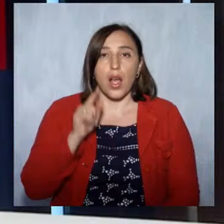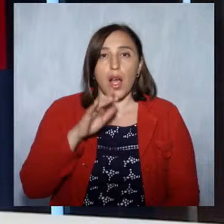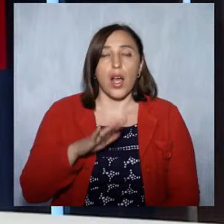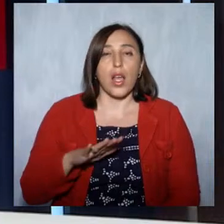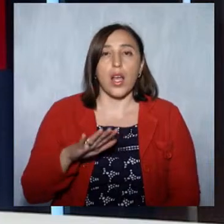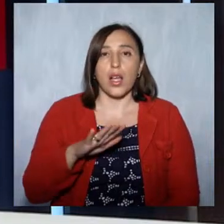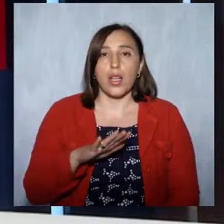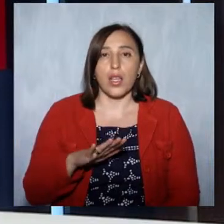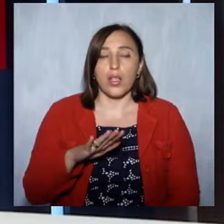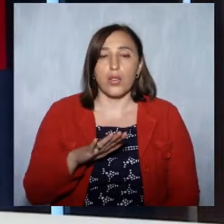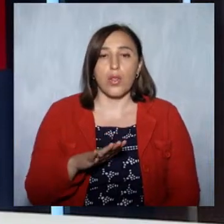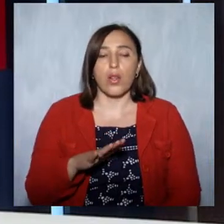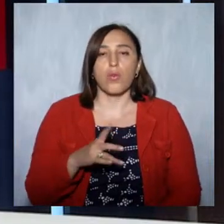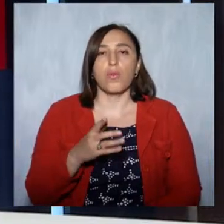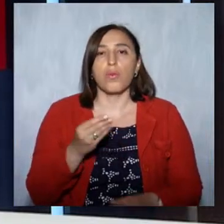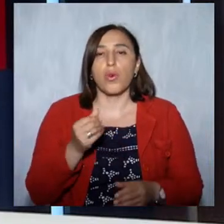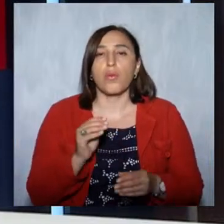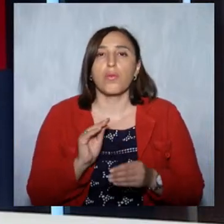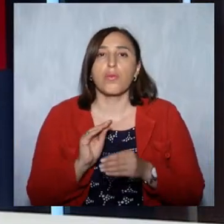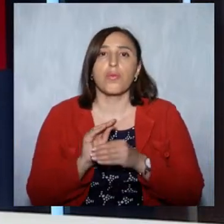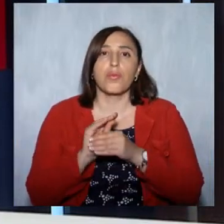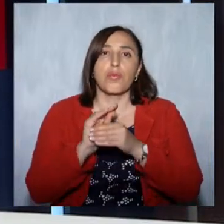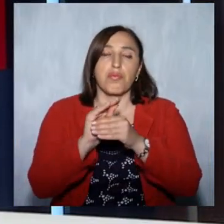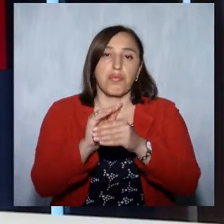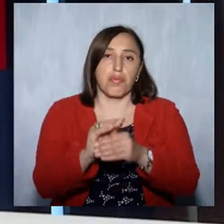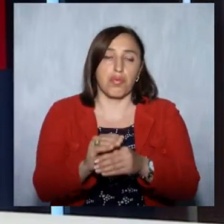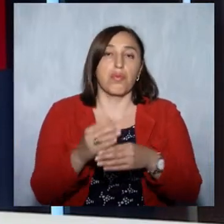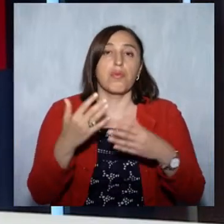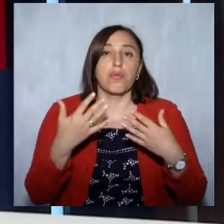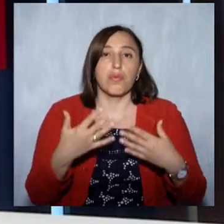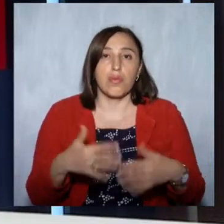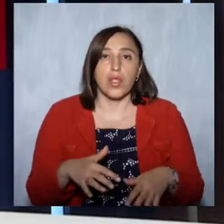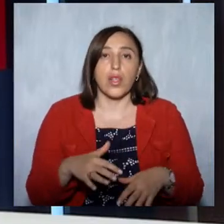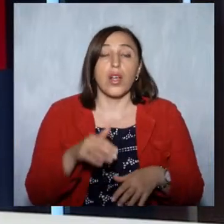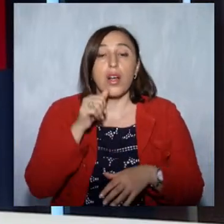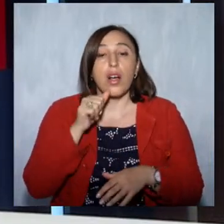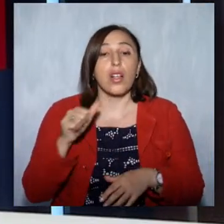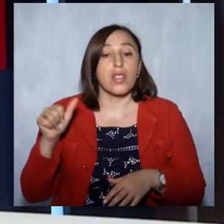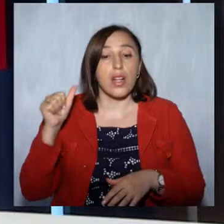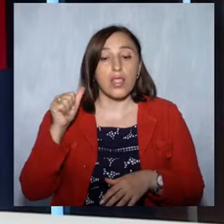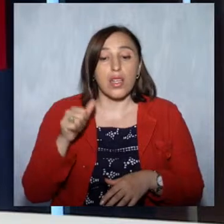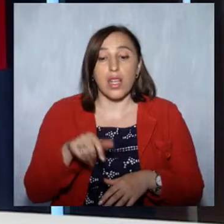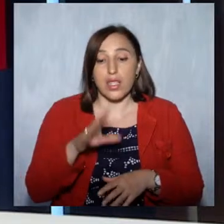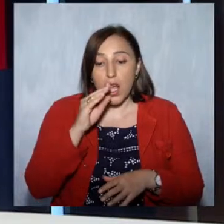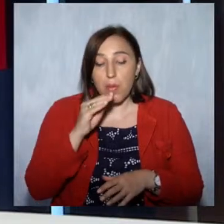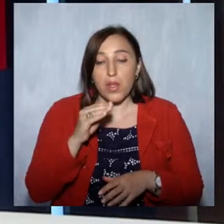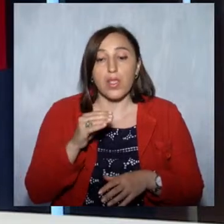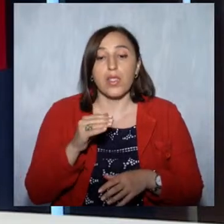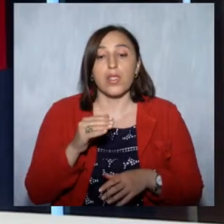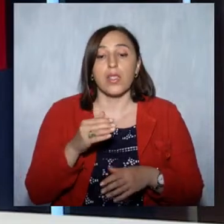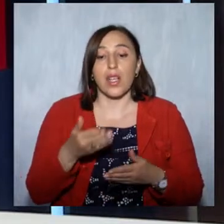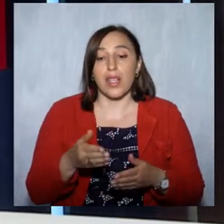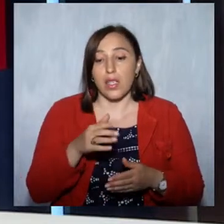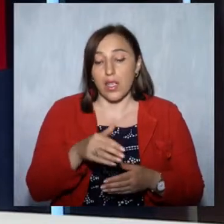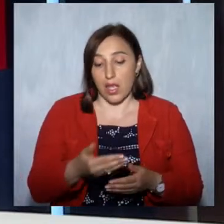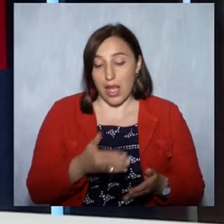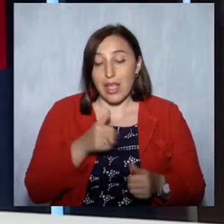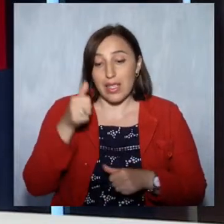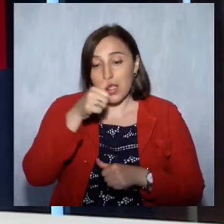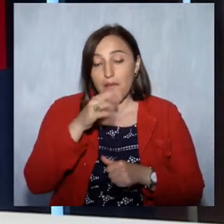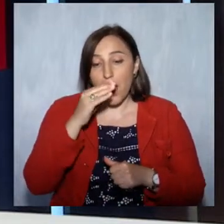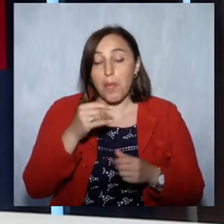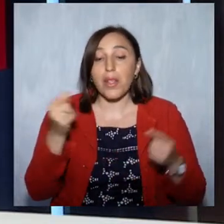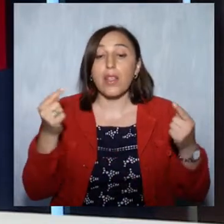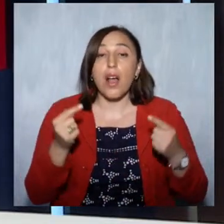Հայաստանում չի դադարում գնաճը։ Այս տարվա հուլիսին նախորդ տարվա նույն ժամանակահատվածի համեմատ գրանցվել է սննդամթերքի